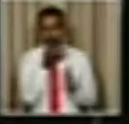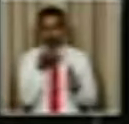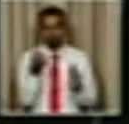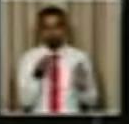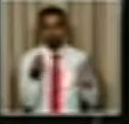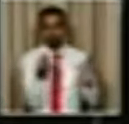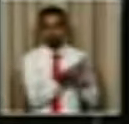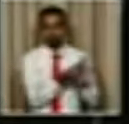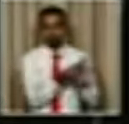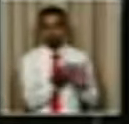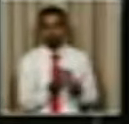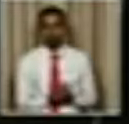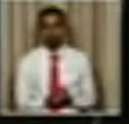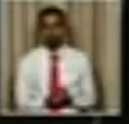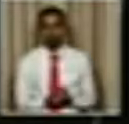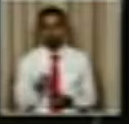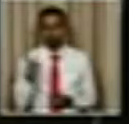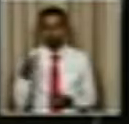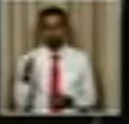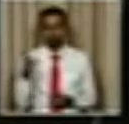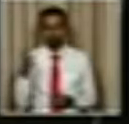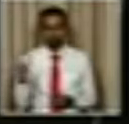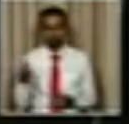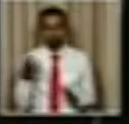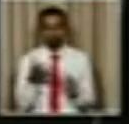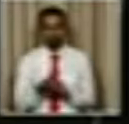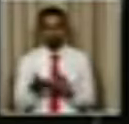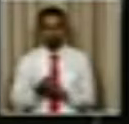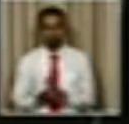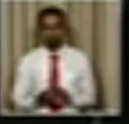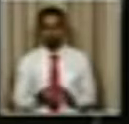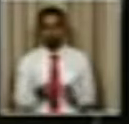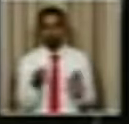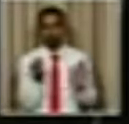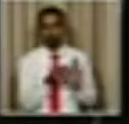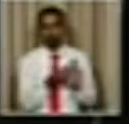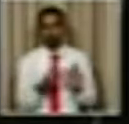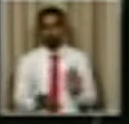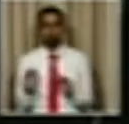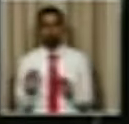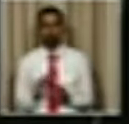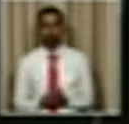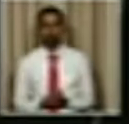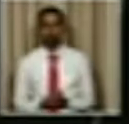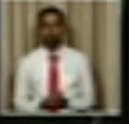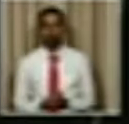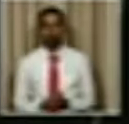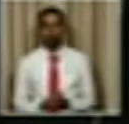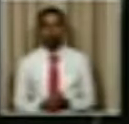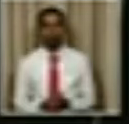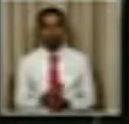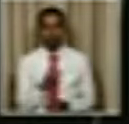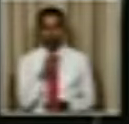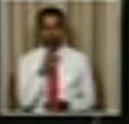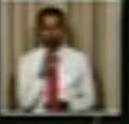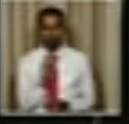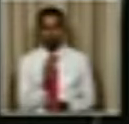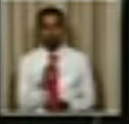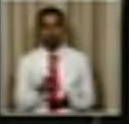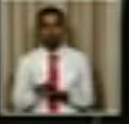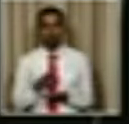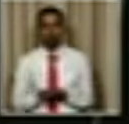දානවා. අරක කරා මේක කරා මේ විදිය කළා මොනවා හරි දානවා. ඒ දැම්මට පස්සේ අර අධිකරණය මොකද